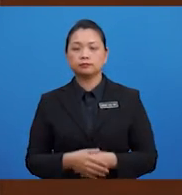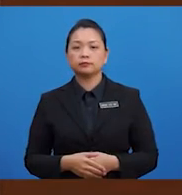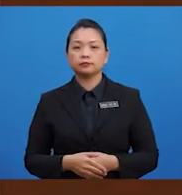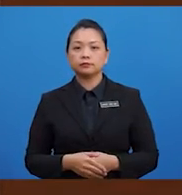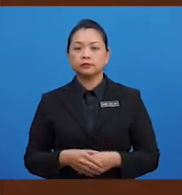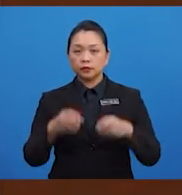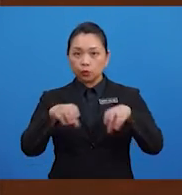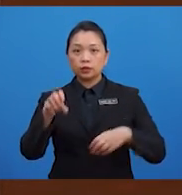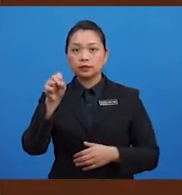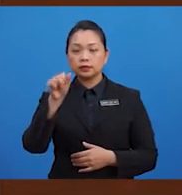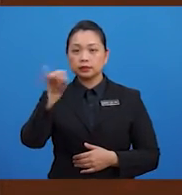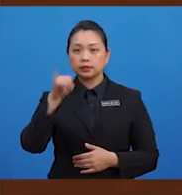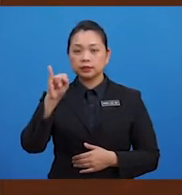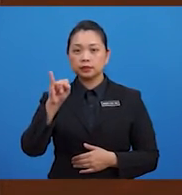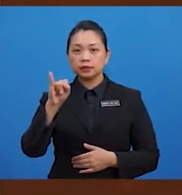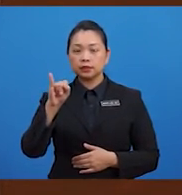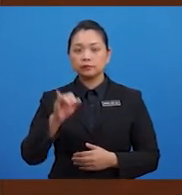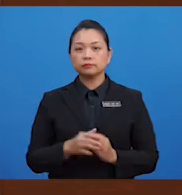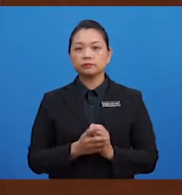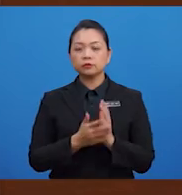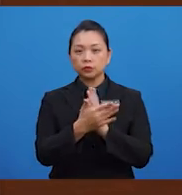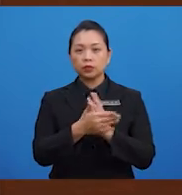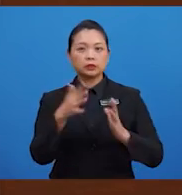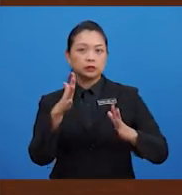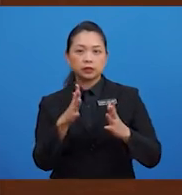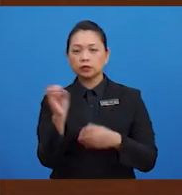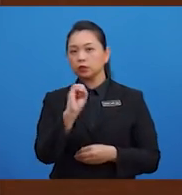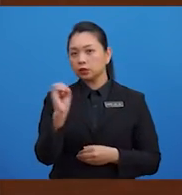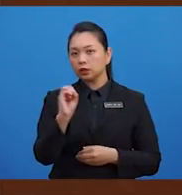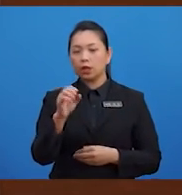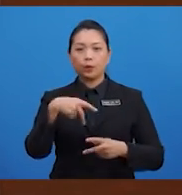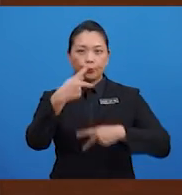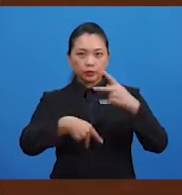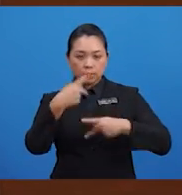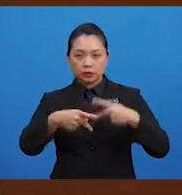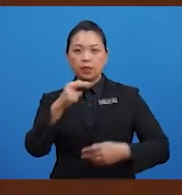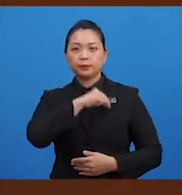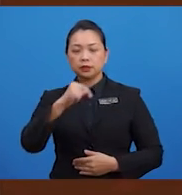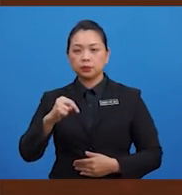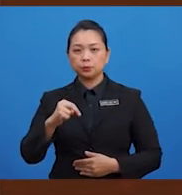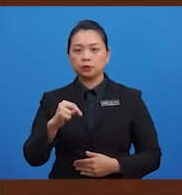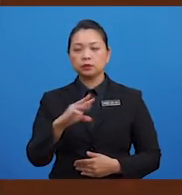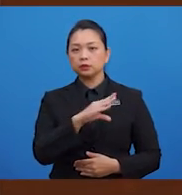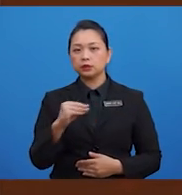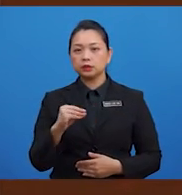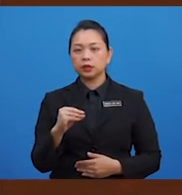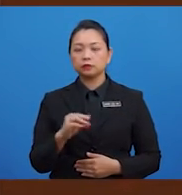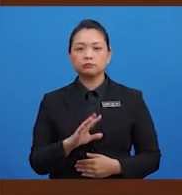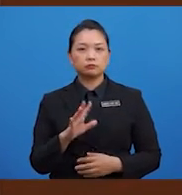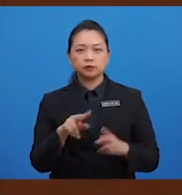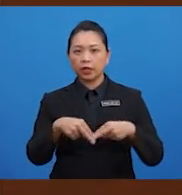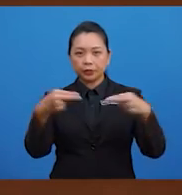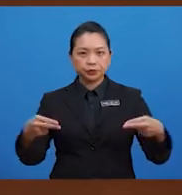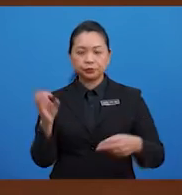ialah telur yang dihasilkan oleh ayam betina tanpa proses persenyawaan dan ia tidak akan sesekali